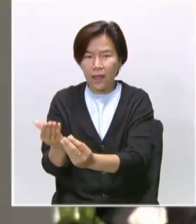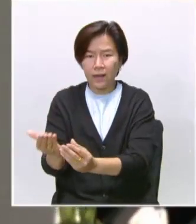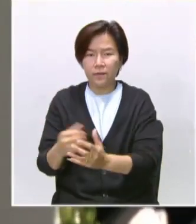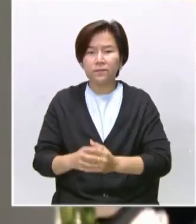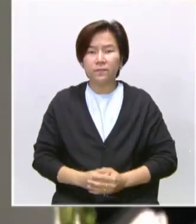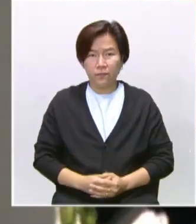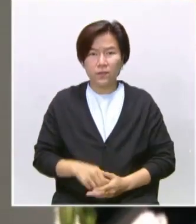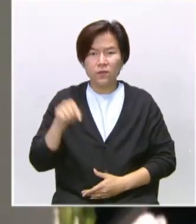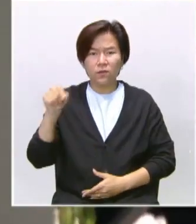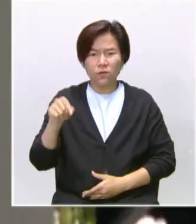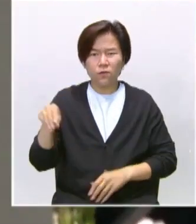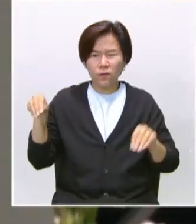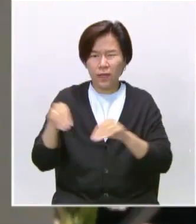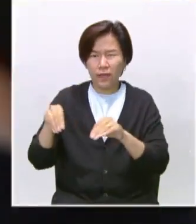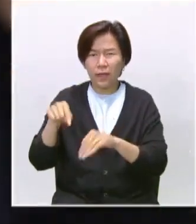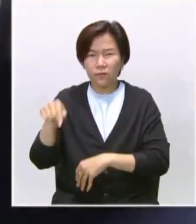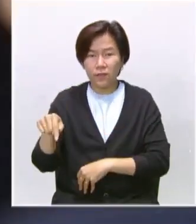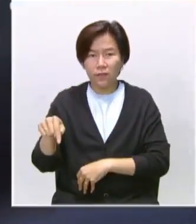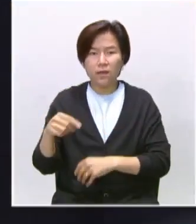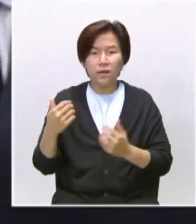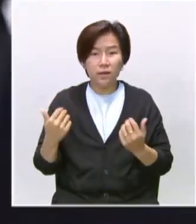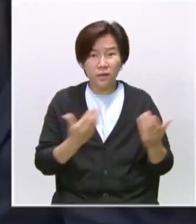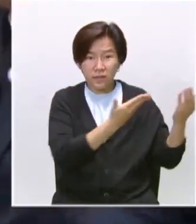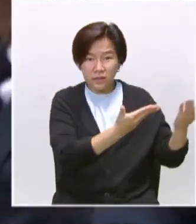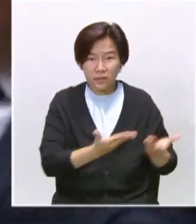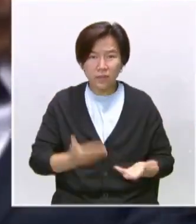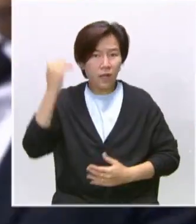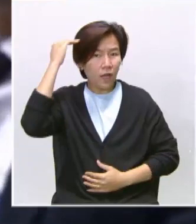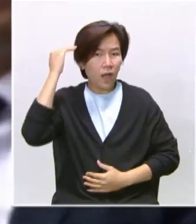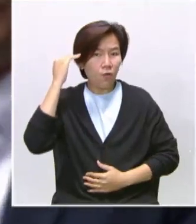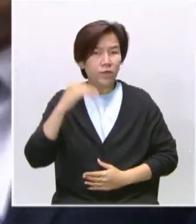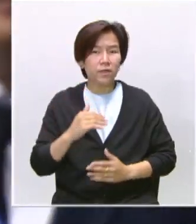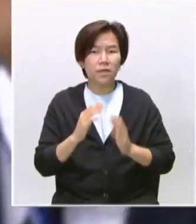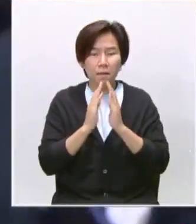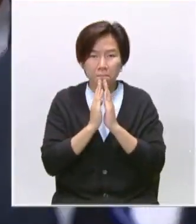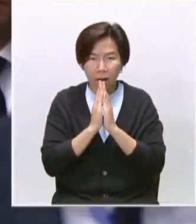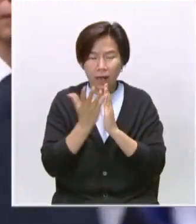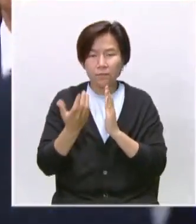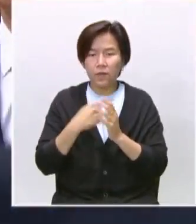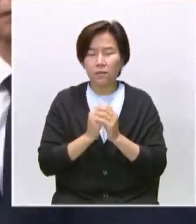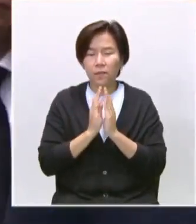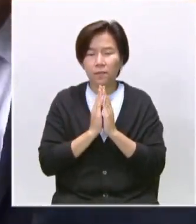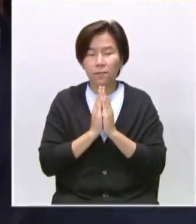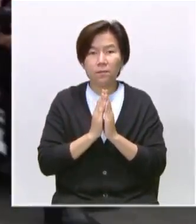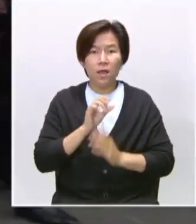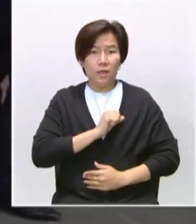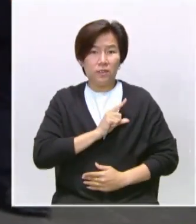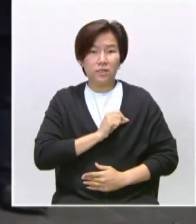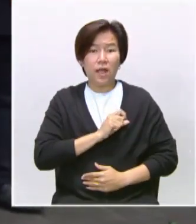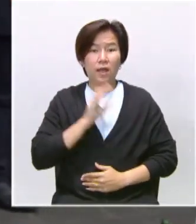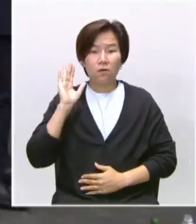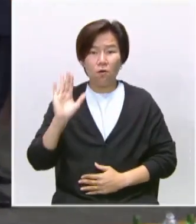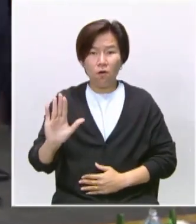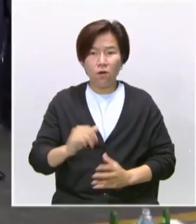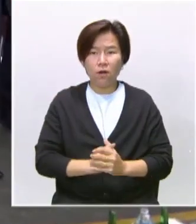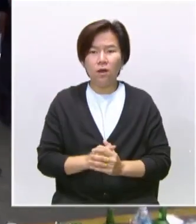ใกล้กับจุดเกิดเหตุในอีแทวอนได้มีการนิมนต์พระมาสวดมนต์แล้วก็ทำพิธีกรรมทางศาสนาด้วยผู้ไว้อาลั